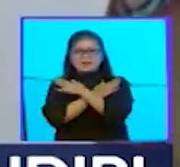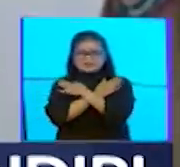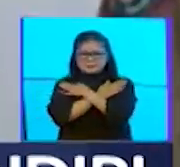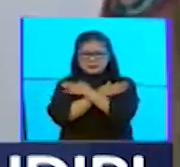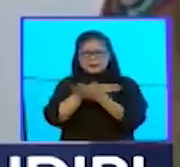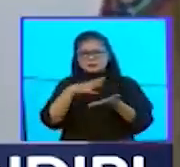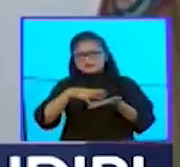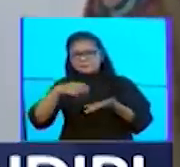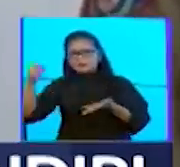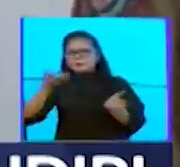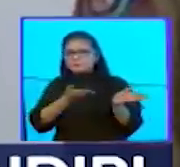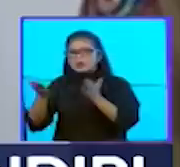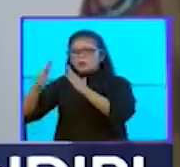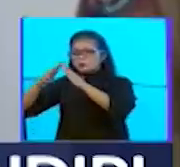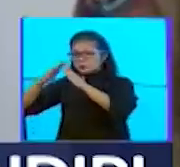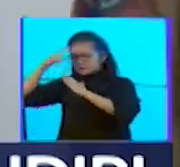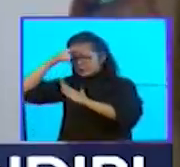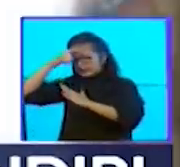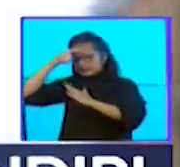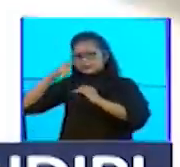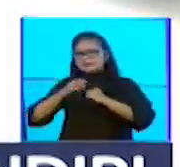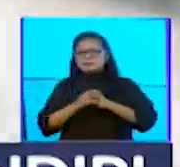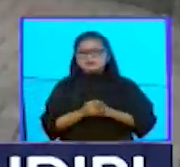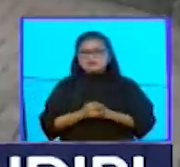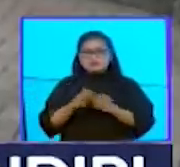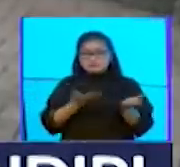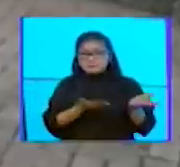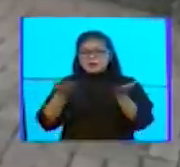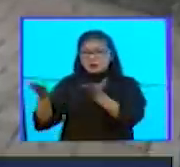Balaraja, kemudian dijemput dengan dinas pemakaman kabupaten.